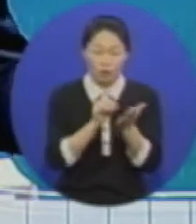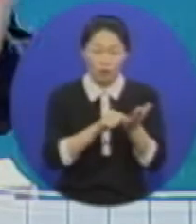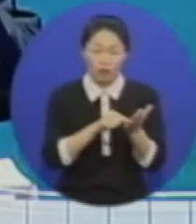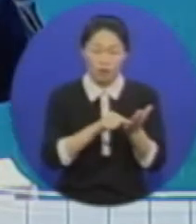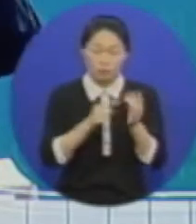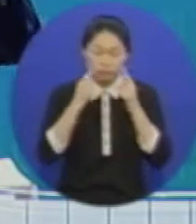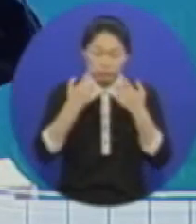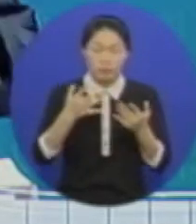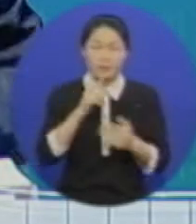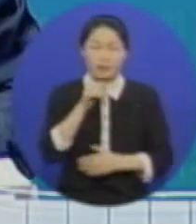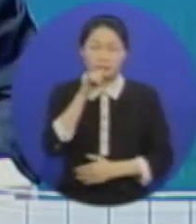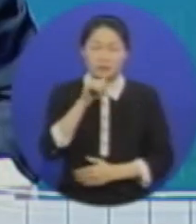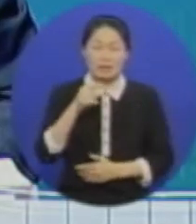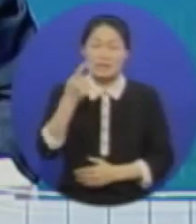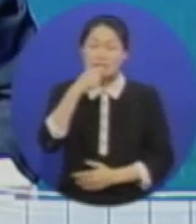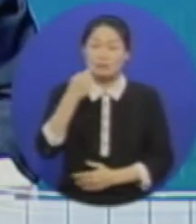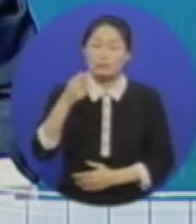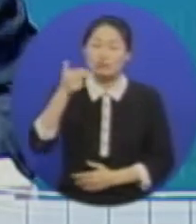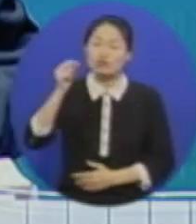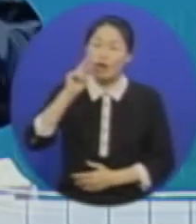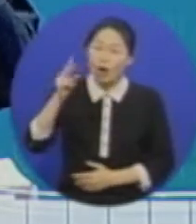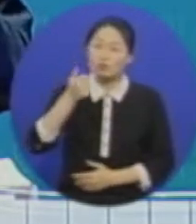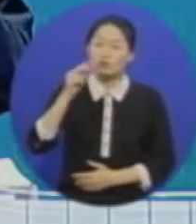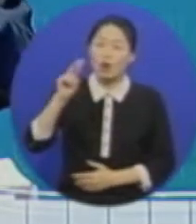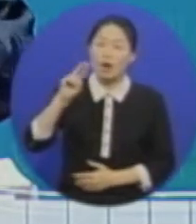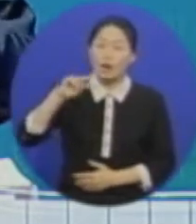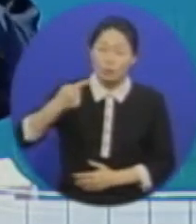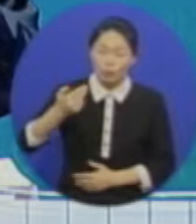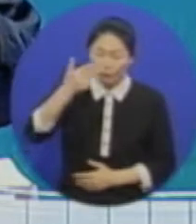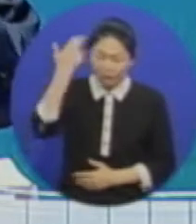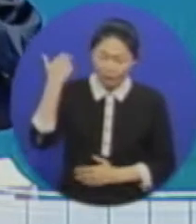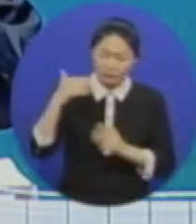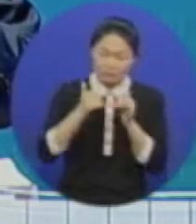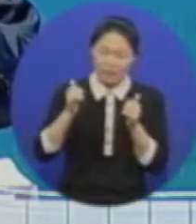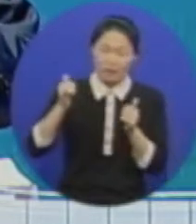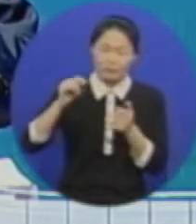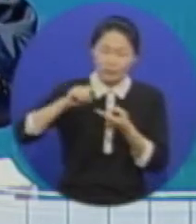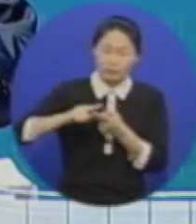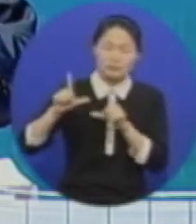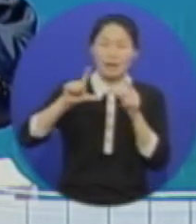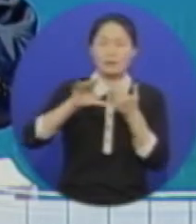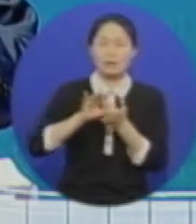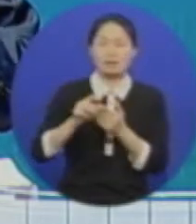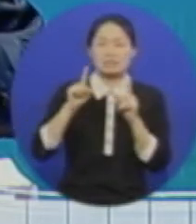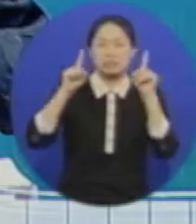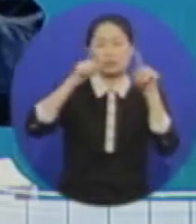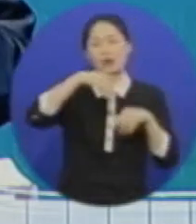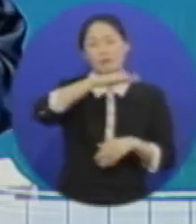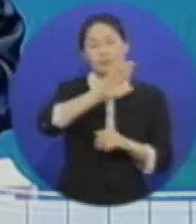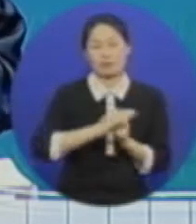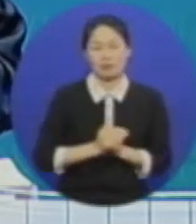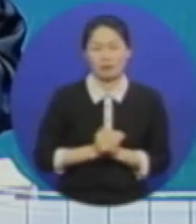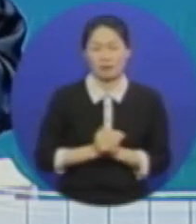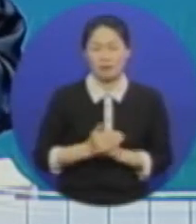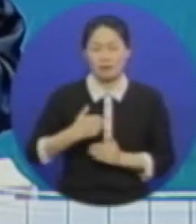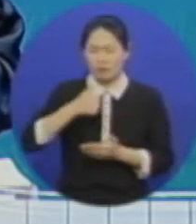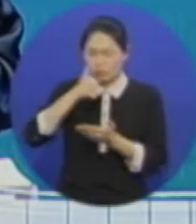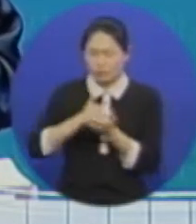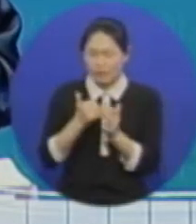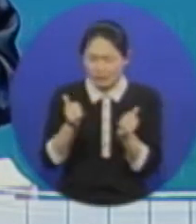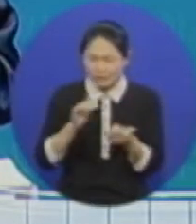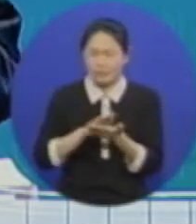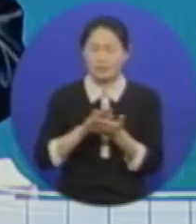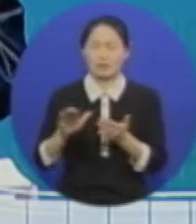했어요 입으로 주요 주요 해도 1 사람으로 살면 지옥의 가요 아아 나도 죄인입니다